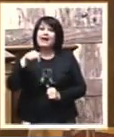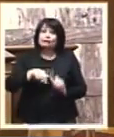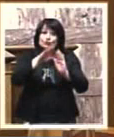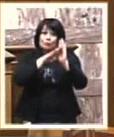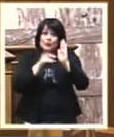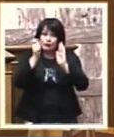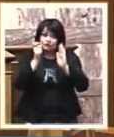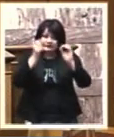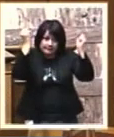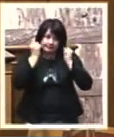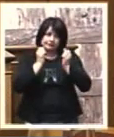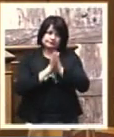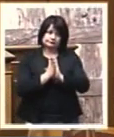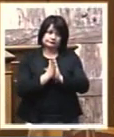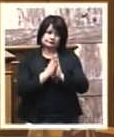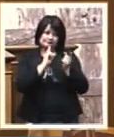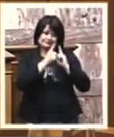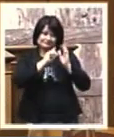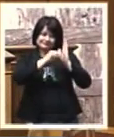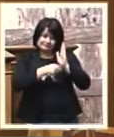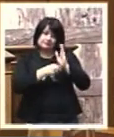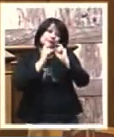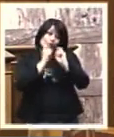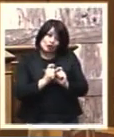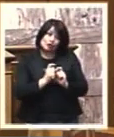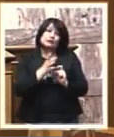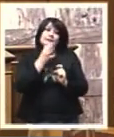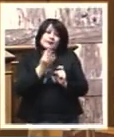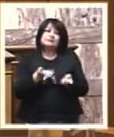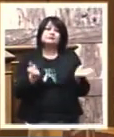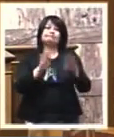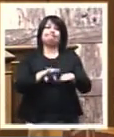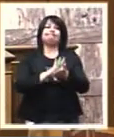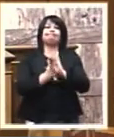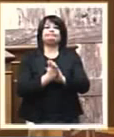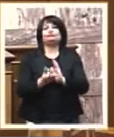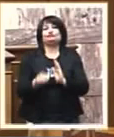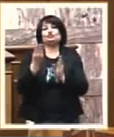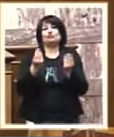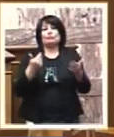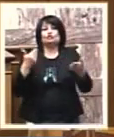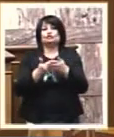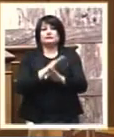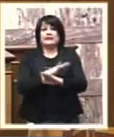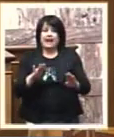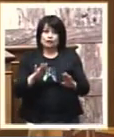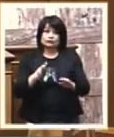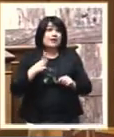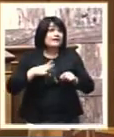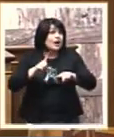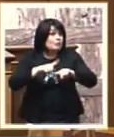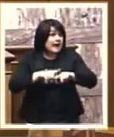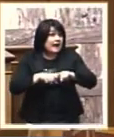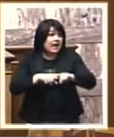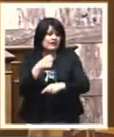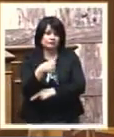απέτυχε. Και το μνημόνιο είναι η ταφόπλακα, βαριά ταφόπλακα αυτής της αντίληψης και πρακτικής. Εάν θέλουμε μια χώρα με το κεφάλι